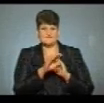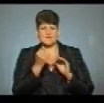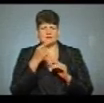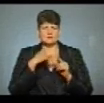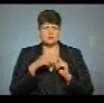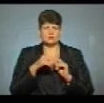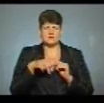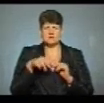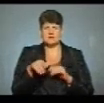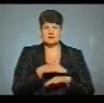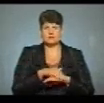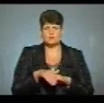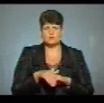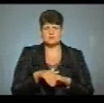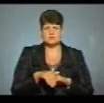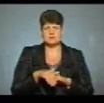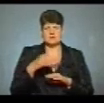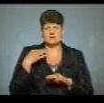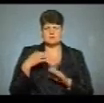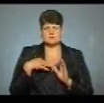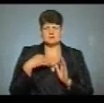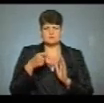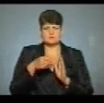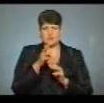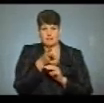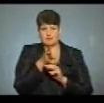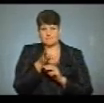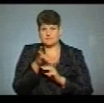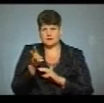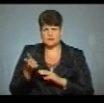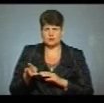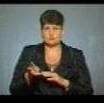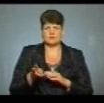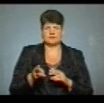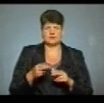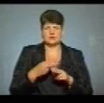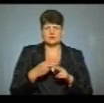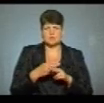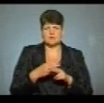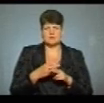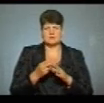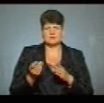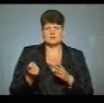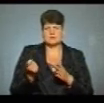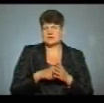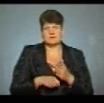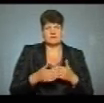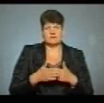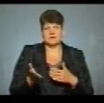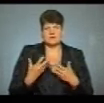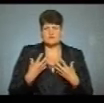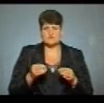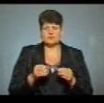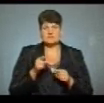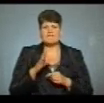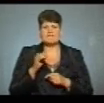Альона десь пішла на вулицю, малий знімав на відео, то все, поки вона була на вулиці, вилетів з ножем на коридор, закрив двері і все. Ну тут з тим Віталіком